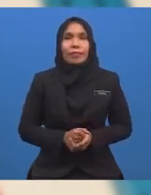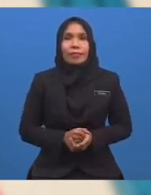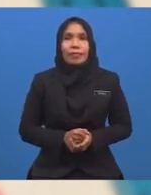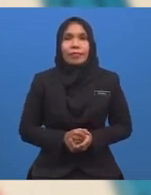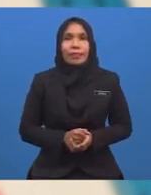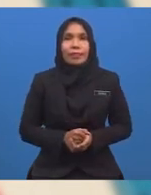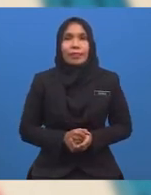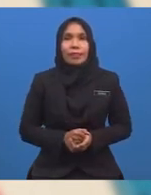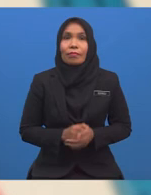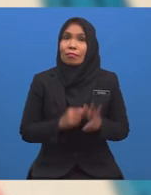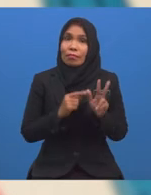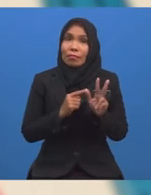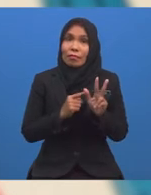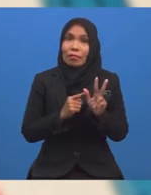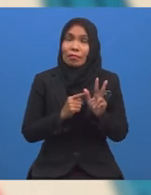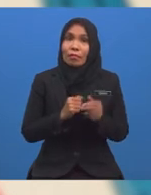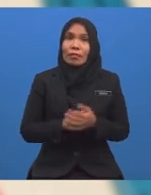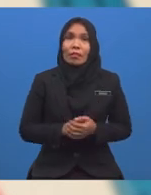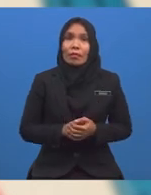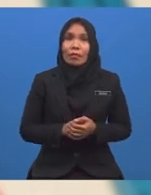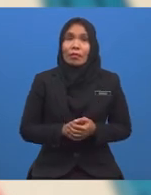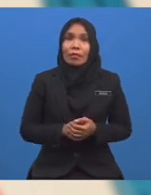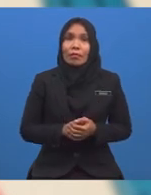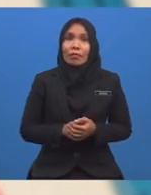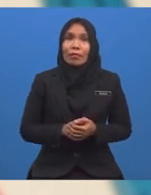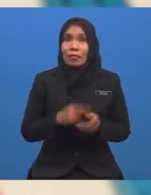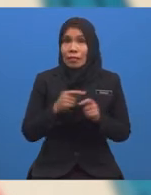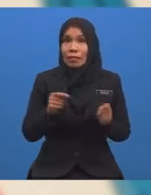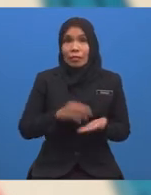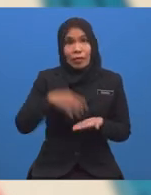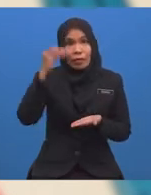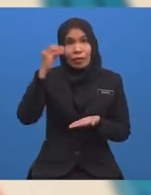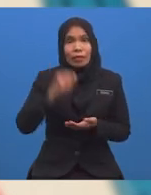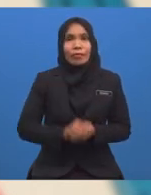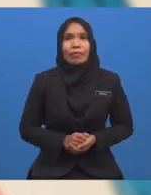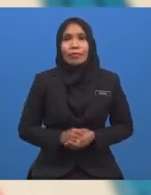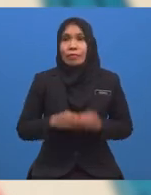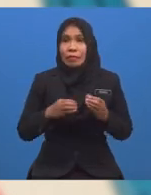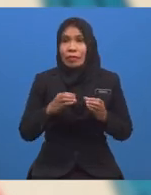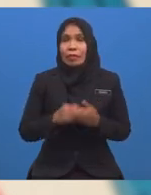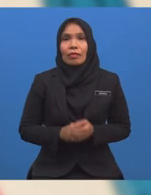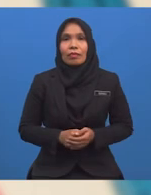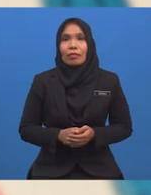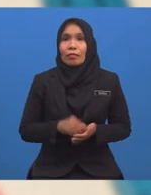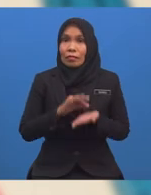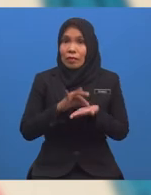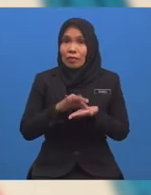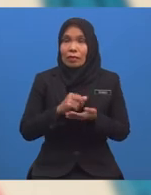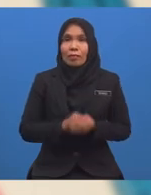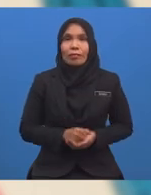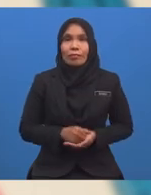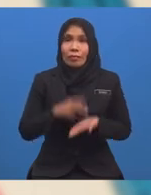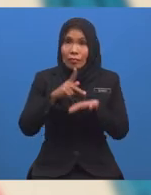itu murid-murid juga telah mempelajari Hai cara mengira